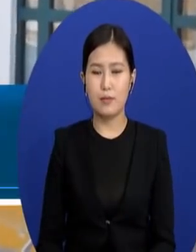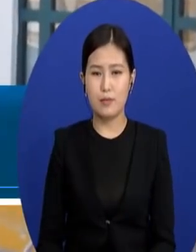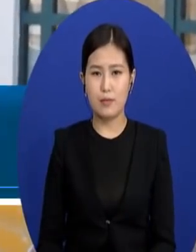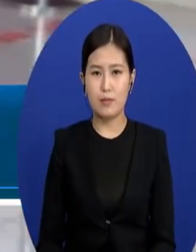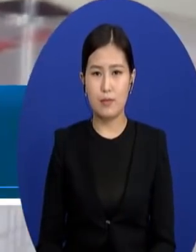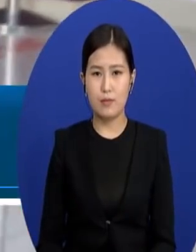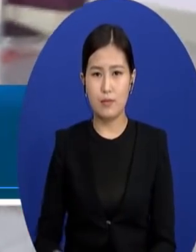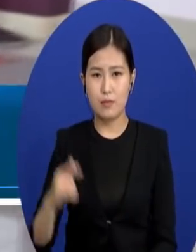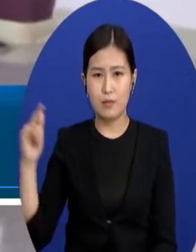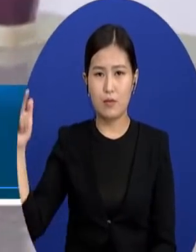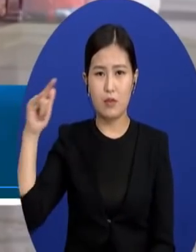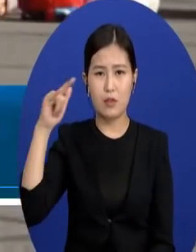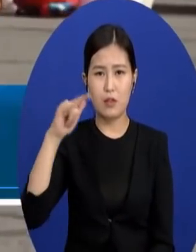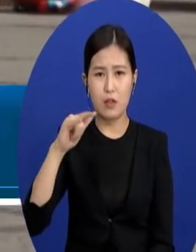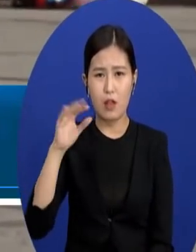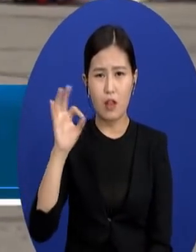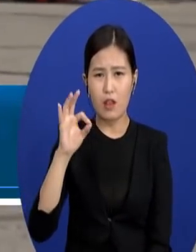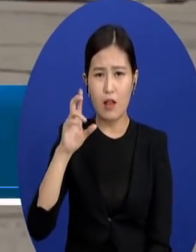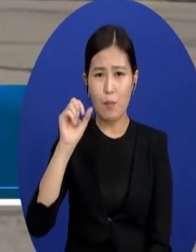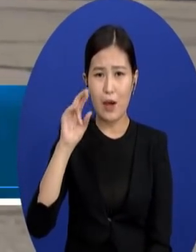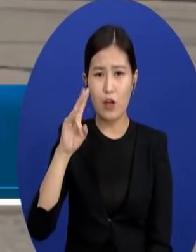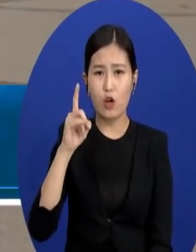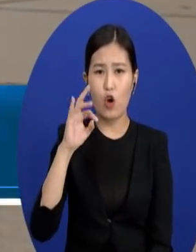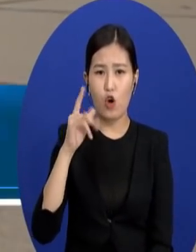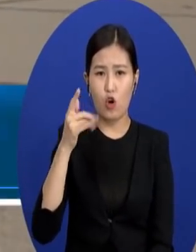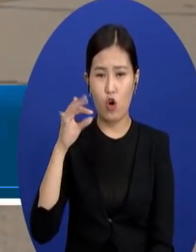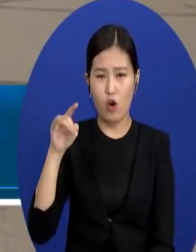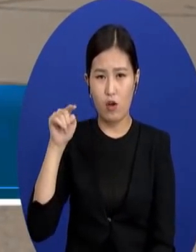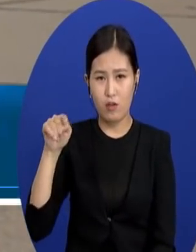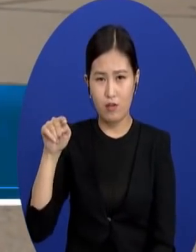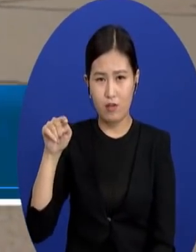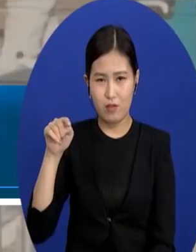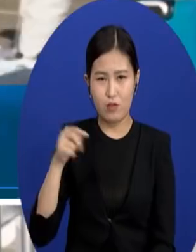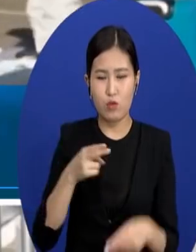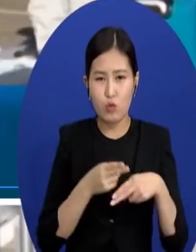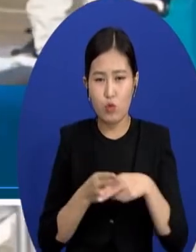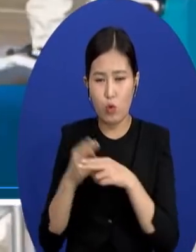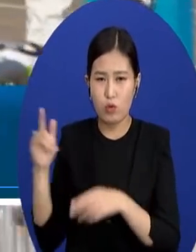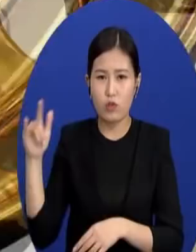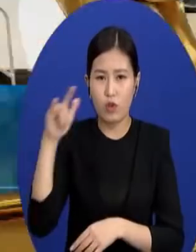Нислэг үлдэхгүй байсан Баян-Онгор аймагт хотод гацсан иргэдийг онгоцоор тээвэрлэн хүргэлээ.